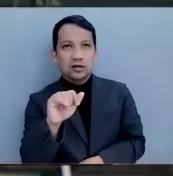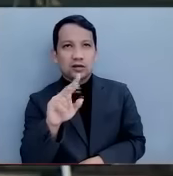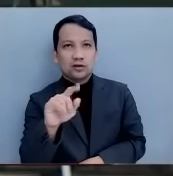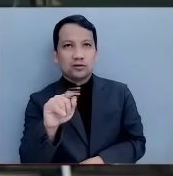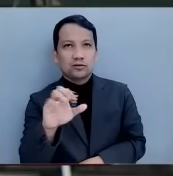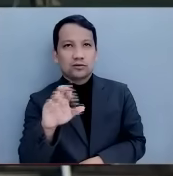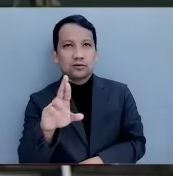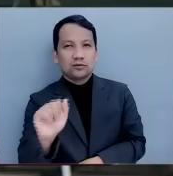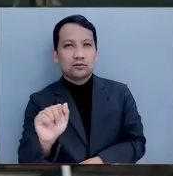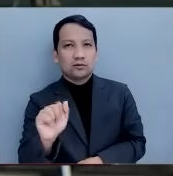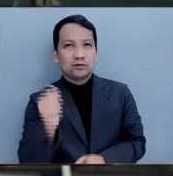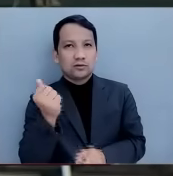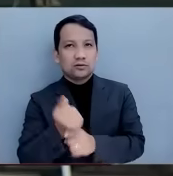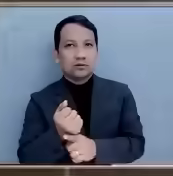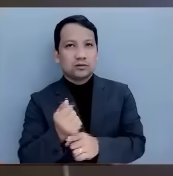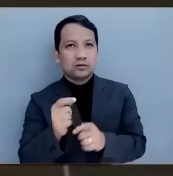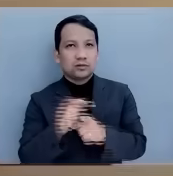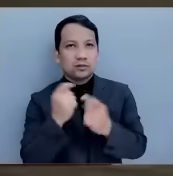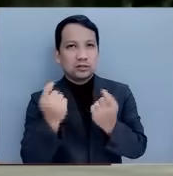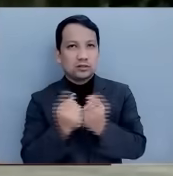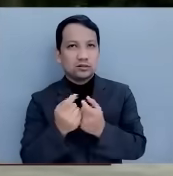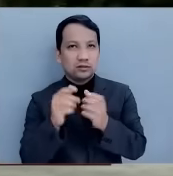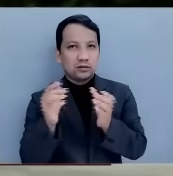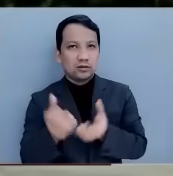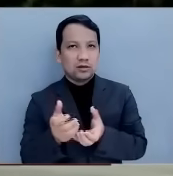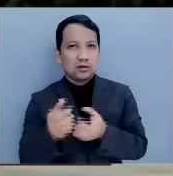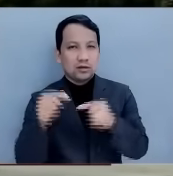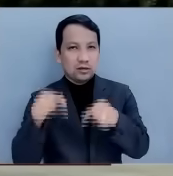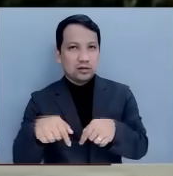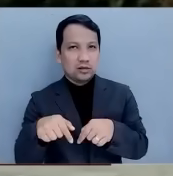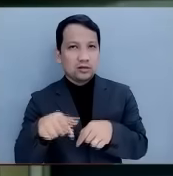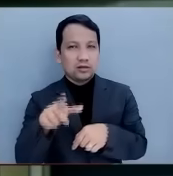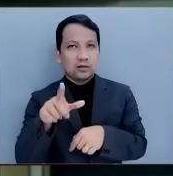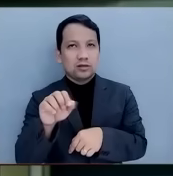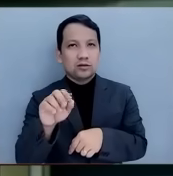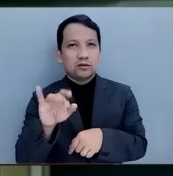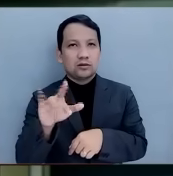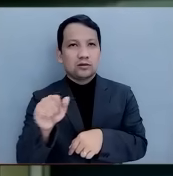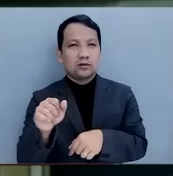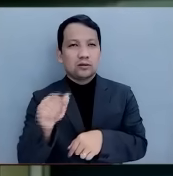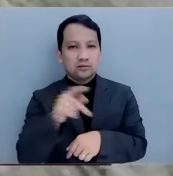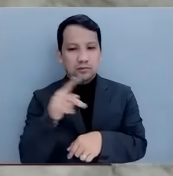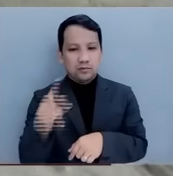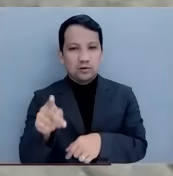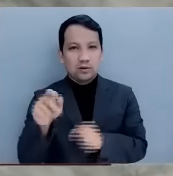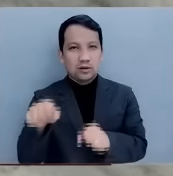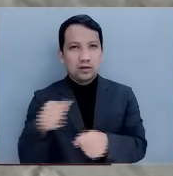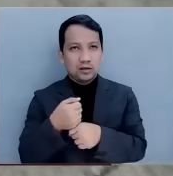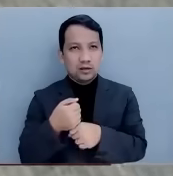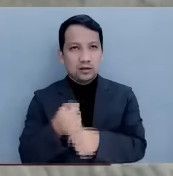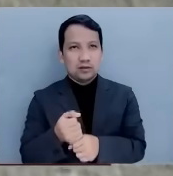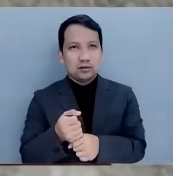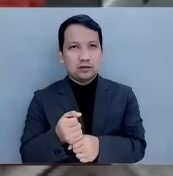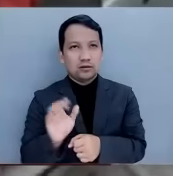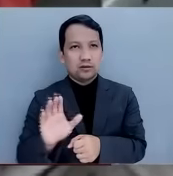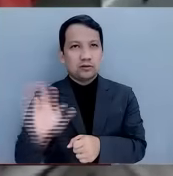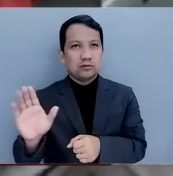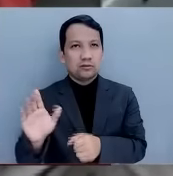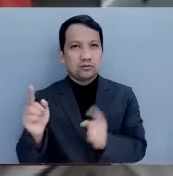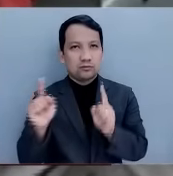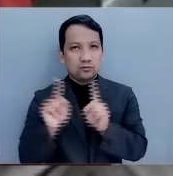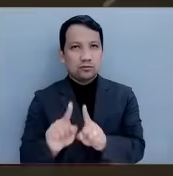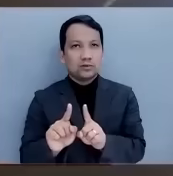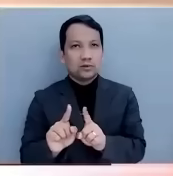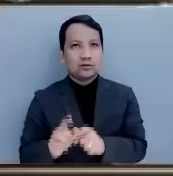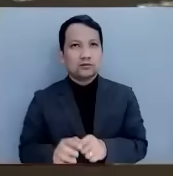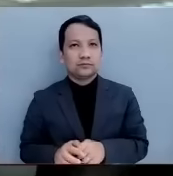mga nag-o-offer ng drift classes. At dito sa R33 Drift Track sa Pampanga, ginagawa ang kanilang one-on-one